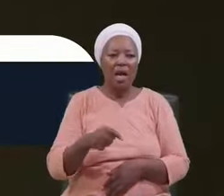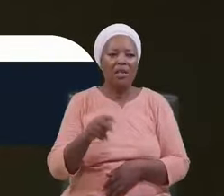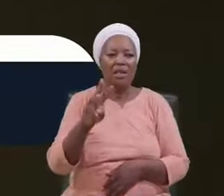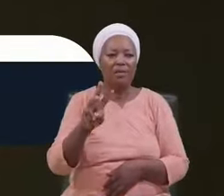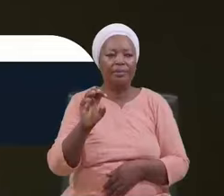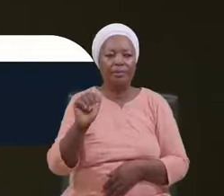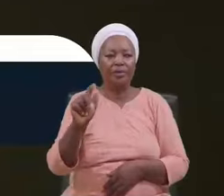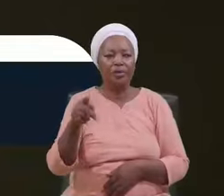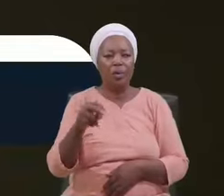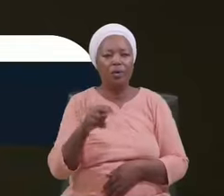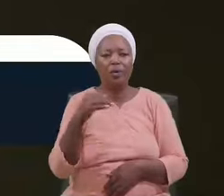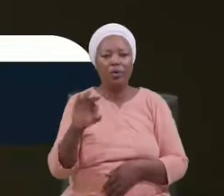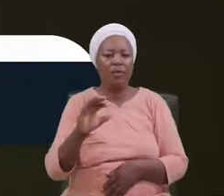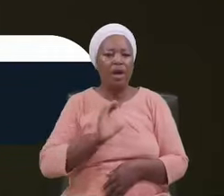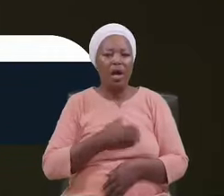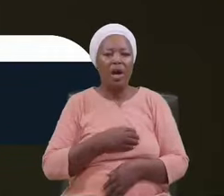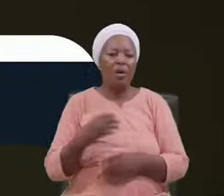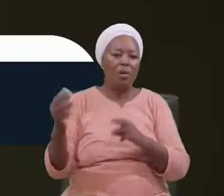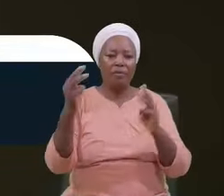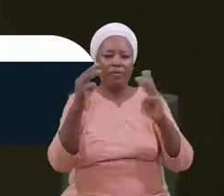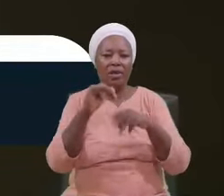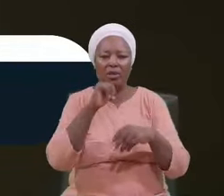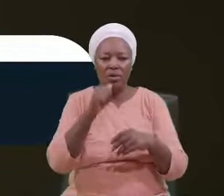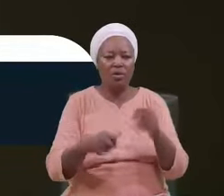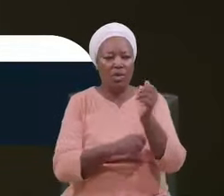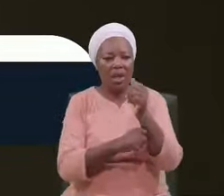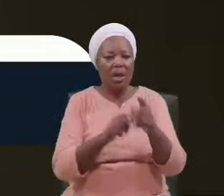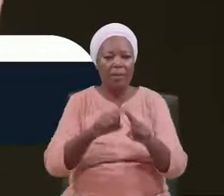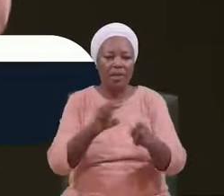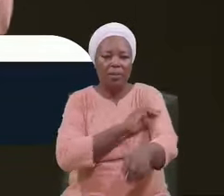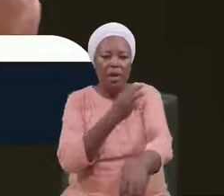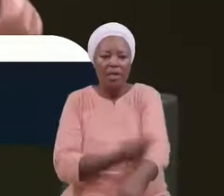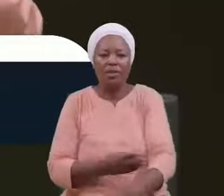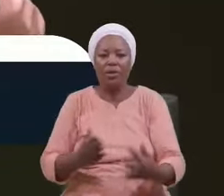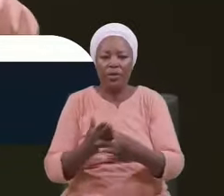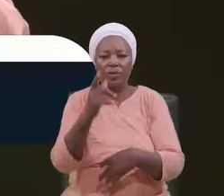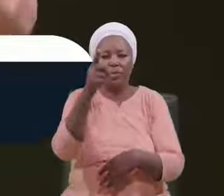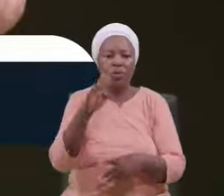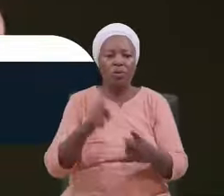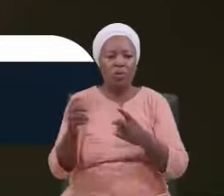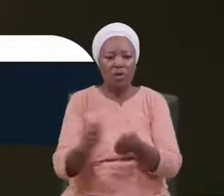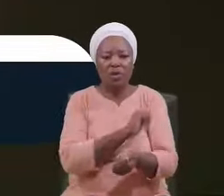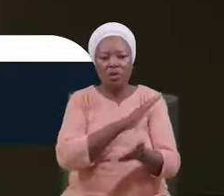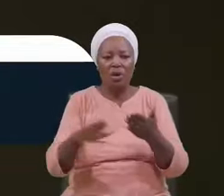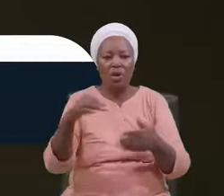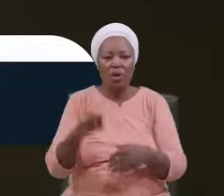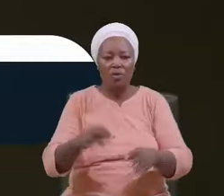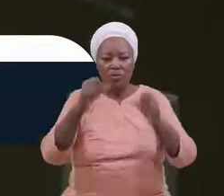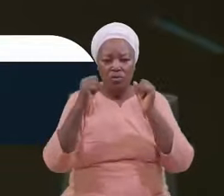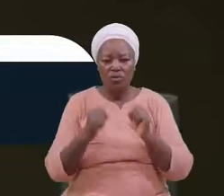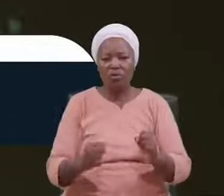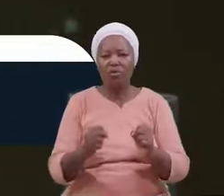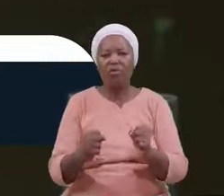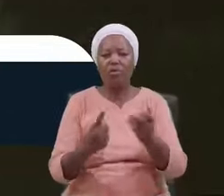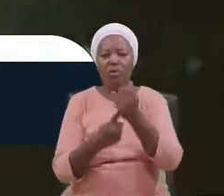lesquelles nous combattons ne sont pas charnelles, mais elles sont puissantes par la vertu de Dieu pour renverser des